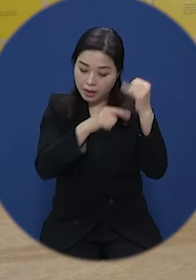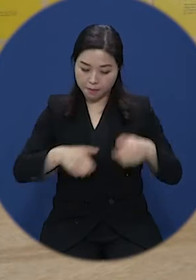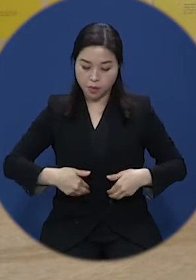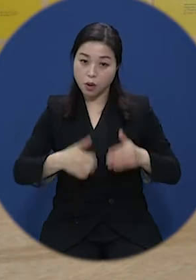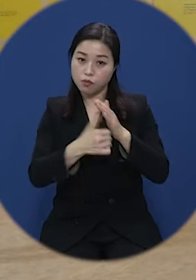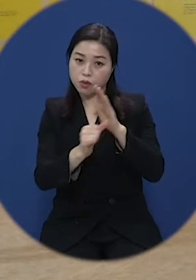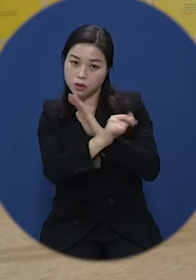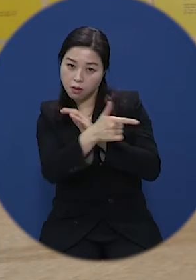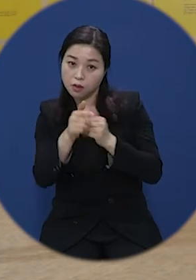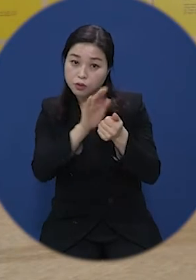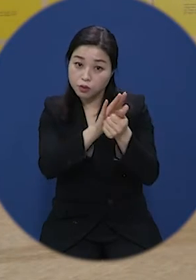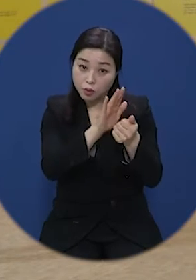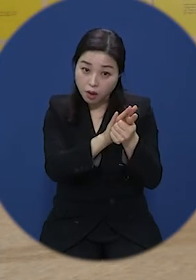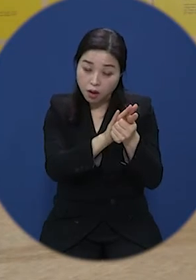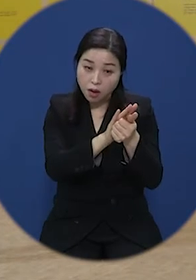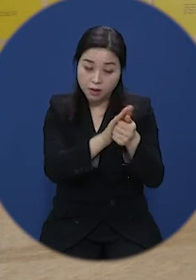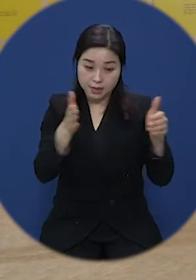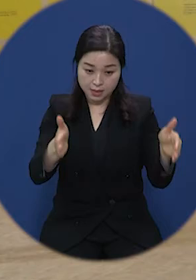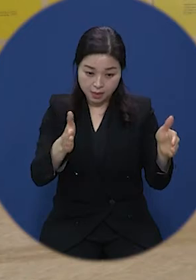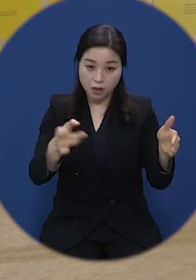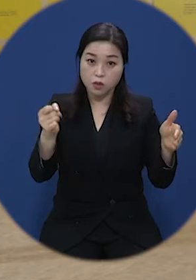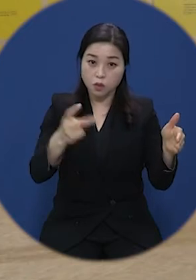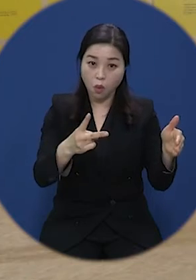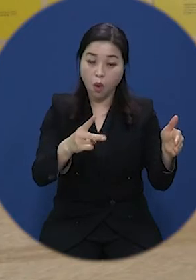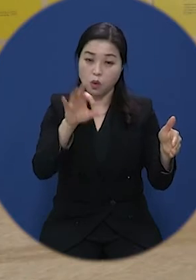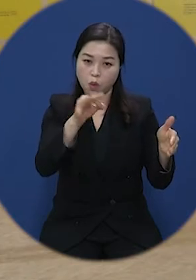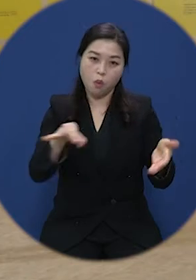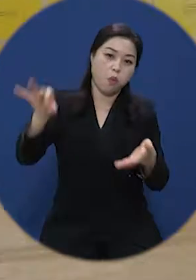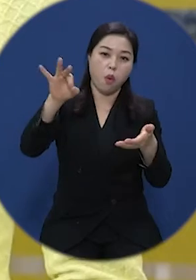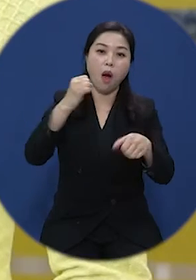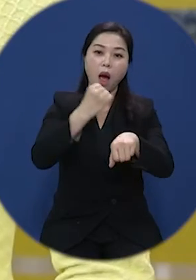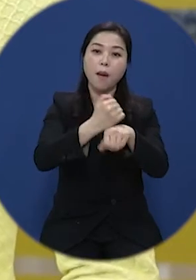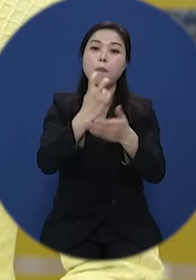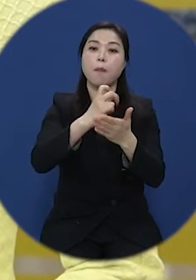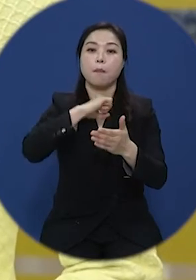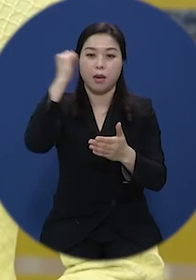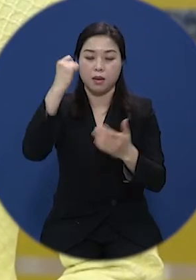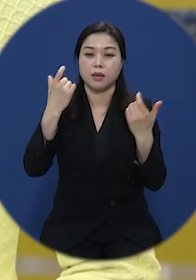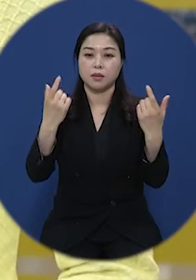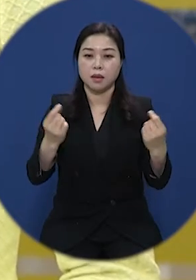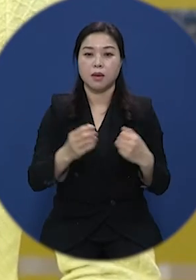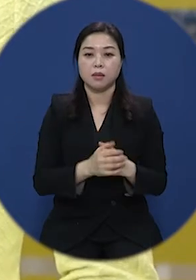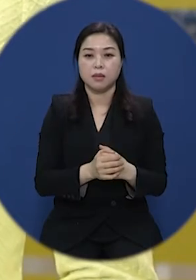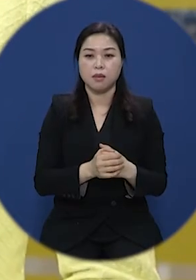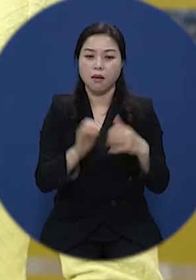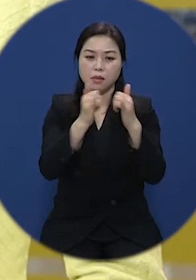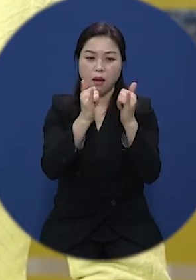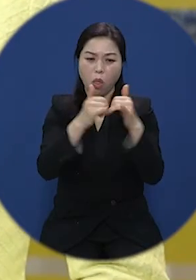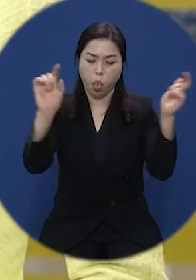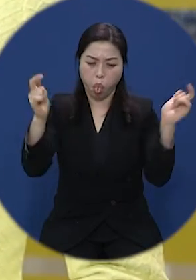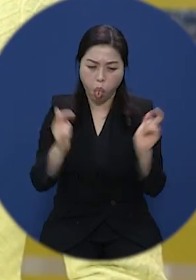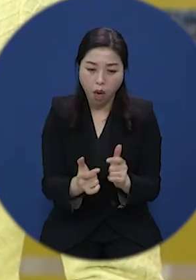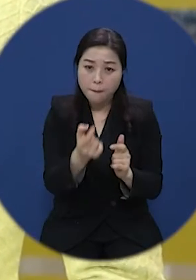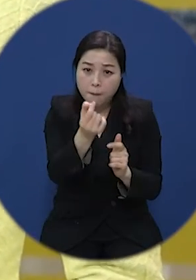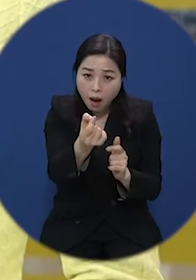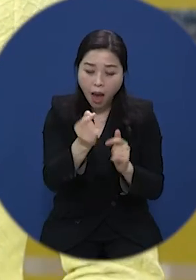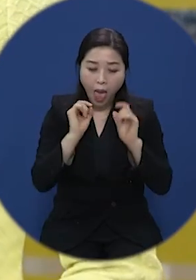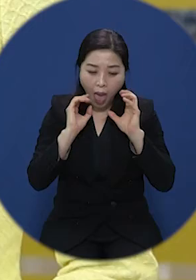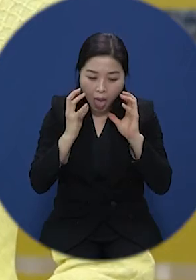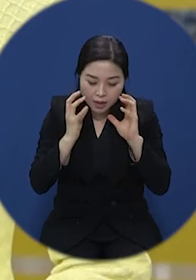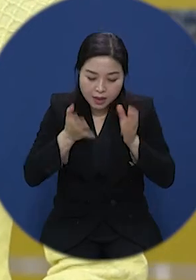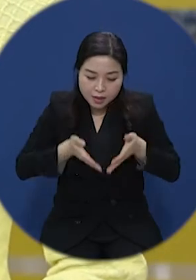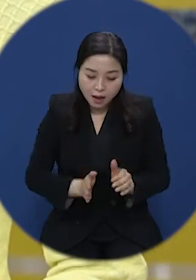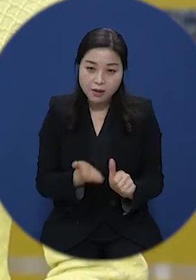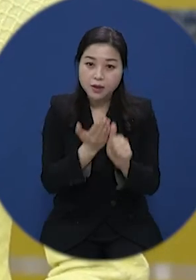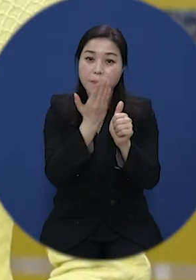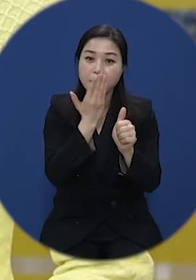지원 시기와 금액을 확대하는 내용의 조례안이 통과된 건데요. 인구 절벽의 시대에 아이 낳아 키우기 좋은 서울이